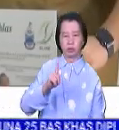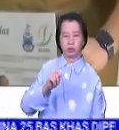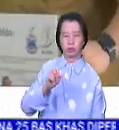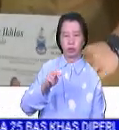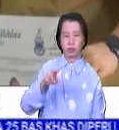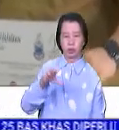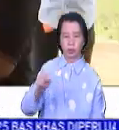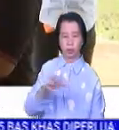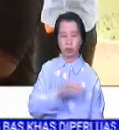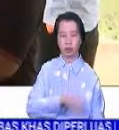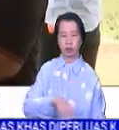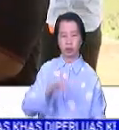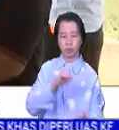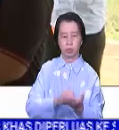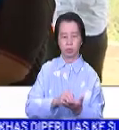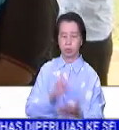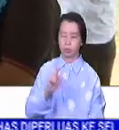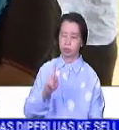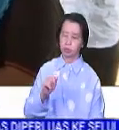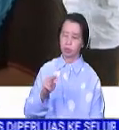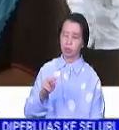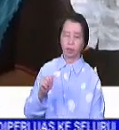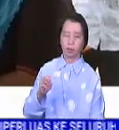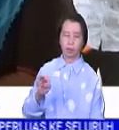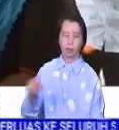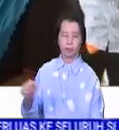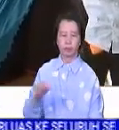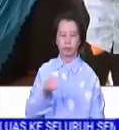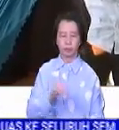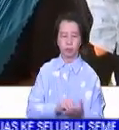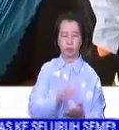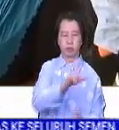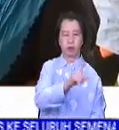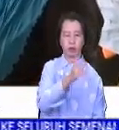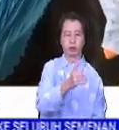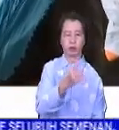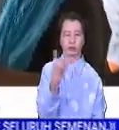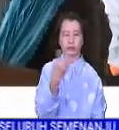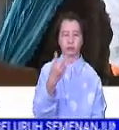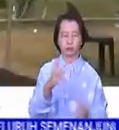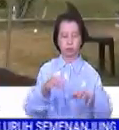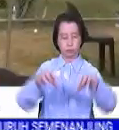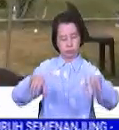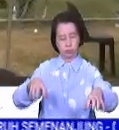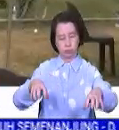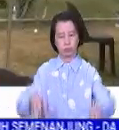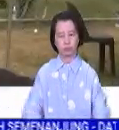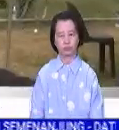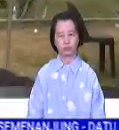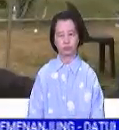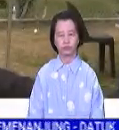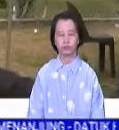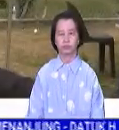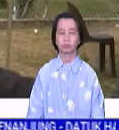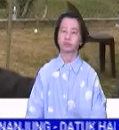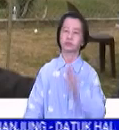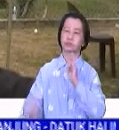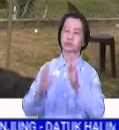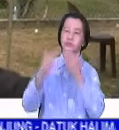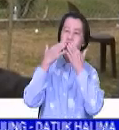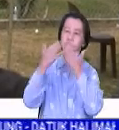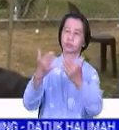rancangan suan Lamba di kinatangan dan rancangan silan Diah dat sayaucapkan terima kasihlah atuan